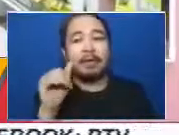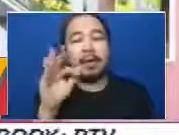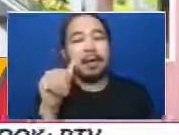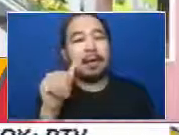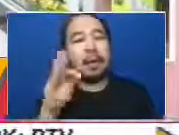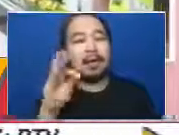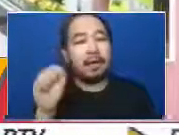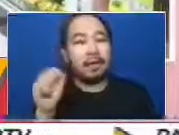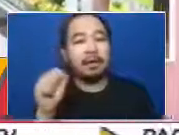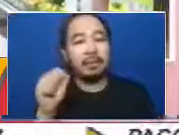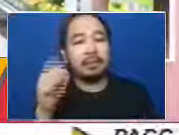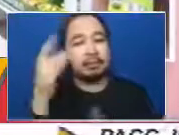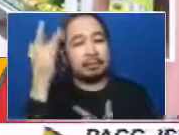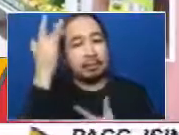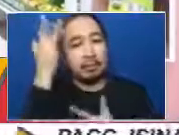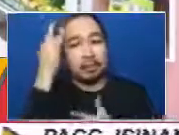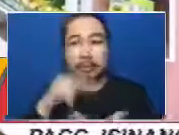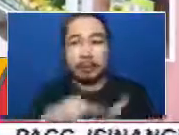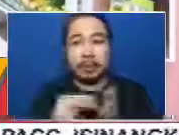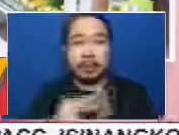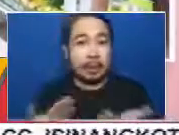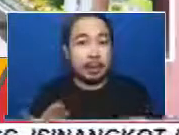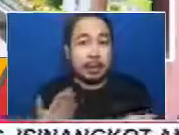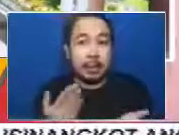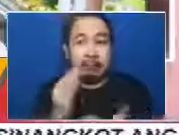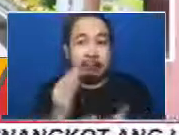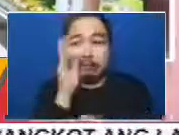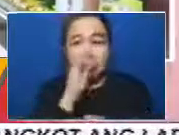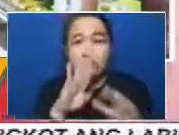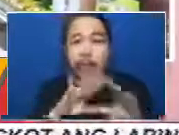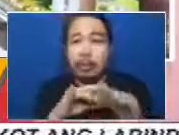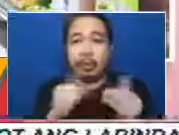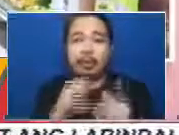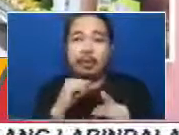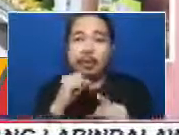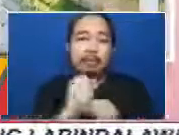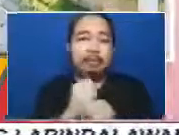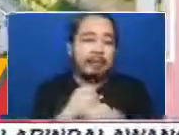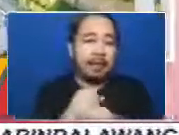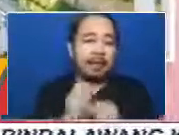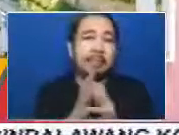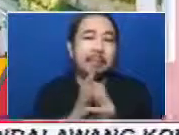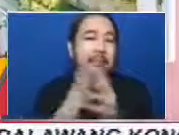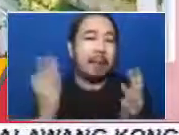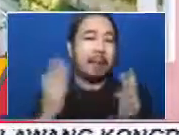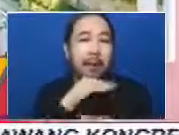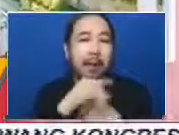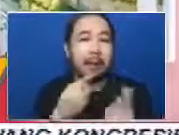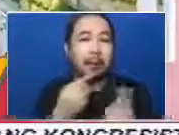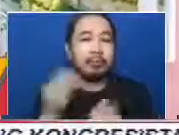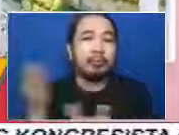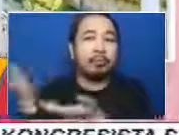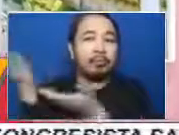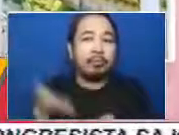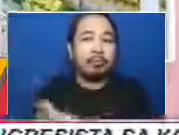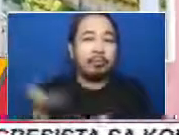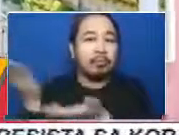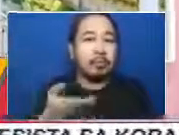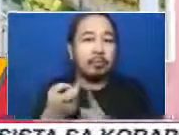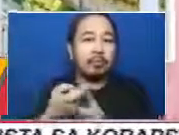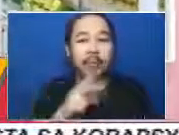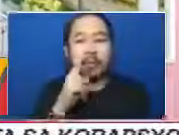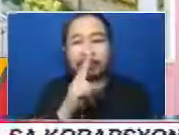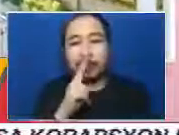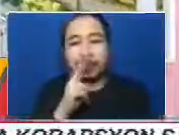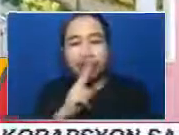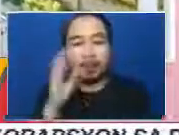price bulletin ng DTI. Opo. Meron kasi tayong inisyo dito September 2019 na hindi pa siya gumagalaw up to now